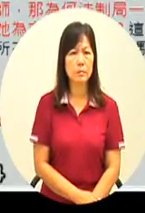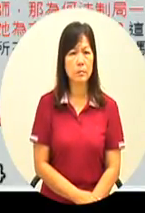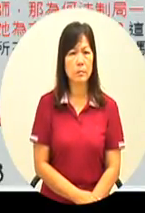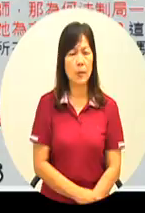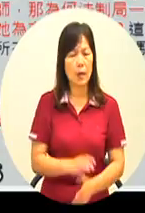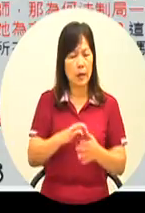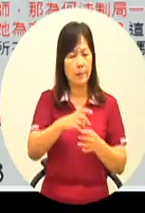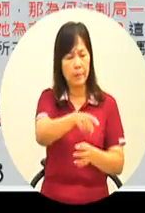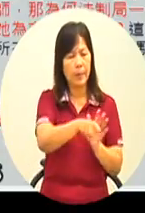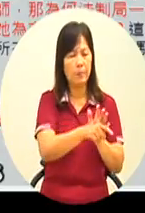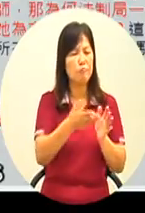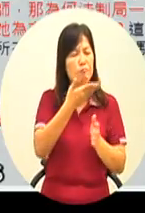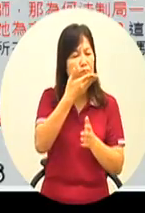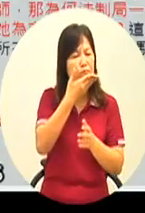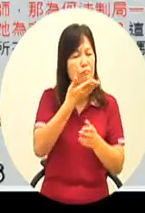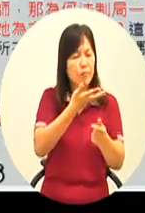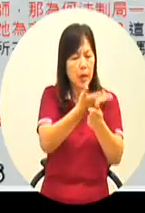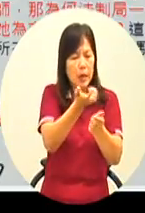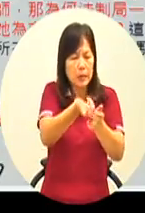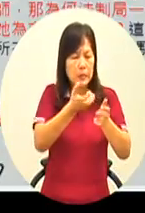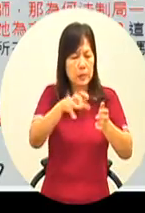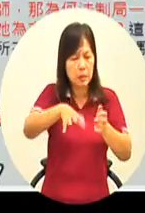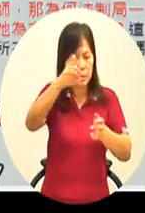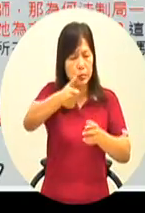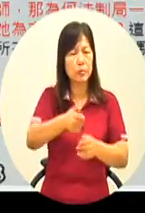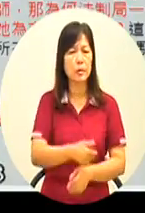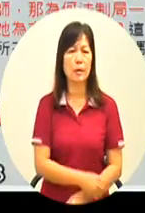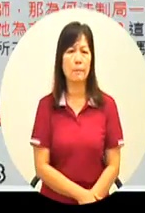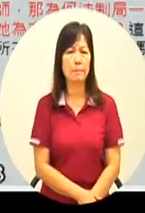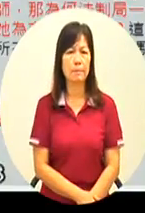因为他把利益输送给前局长，